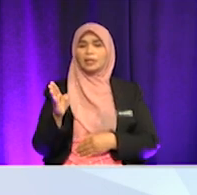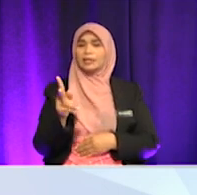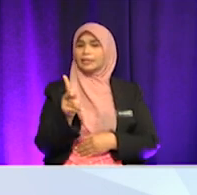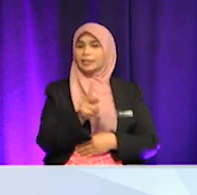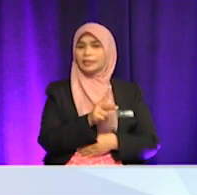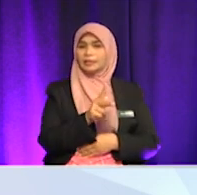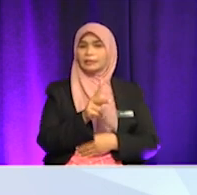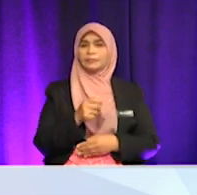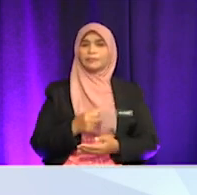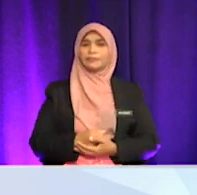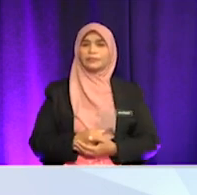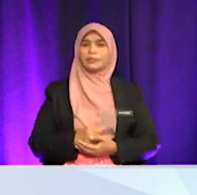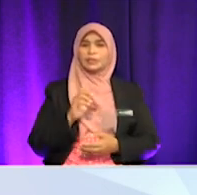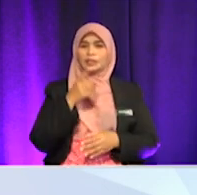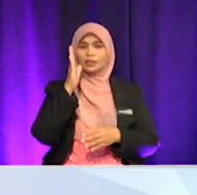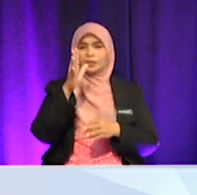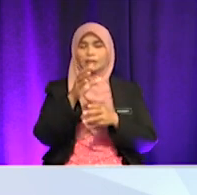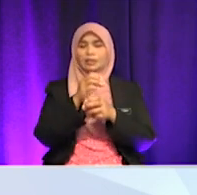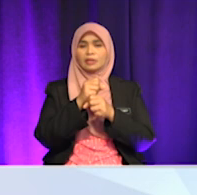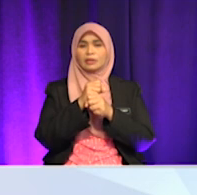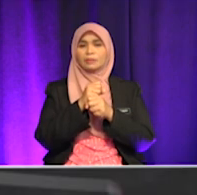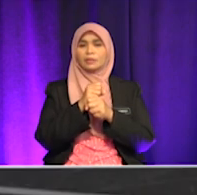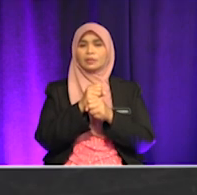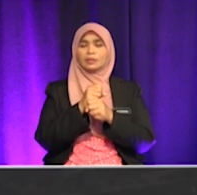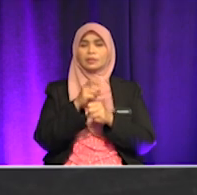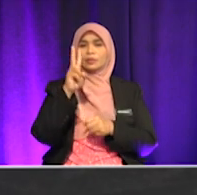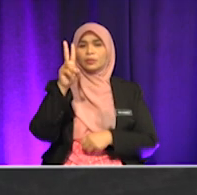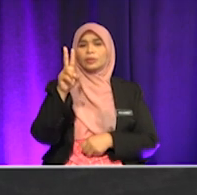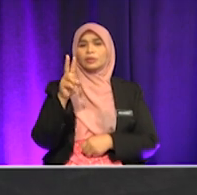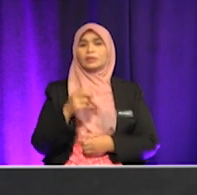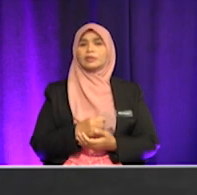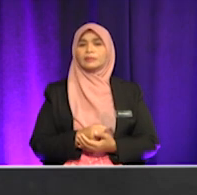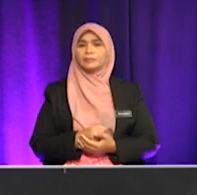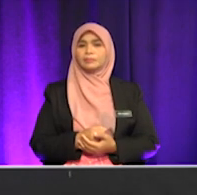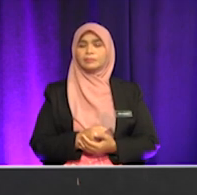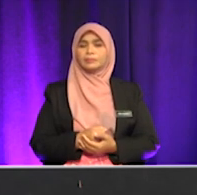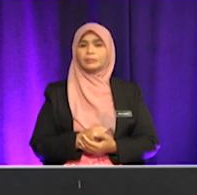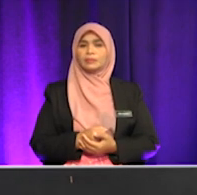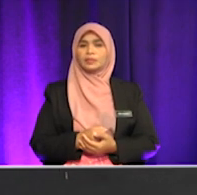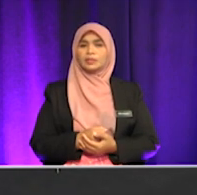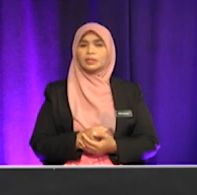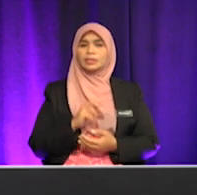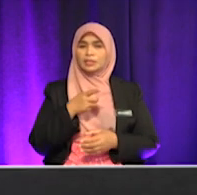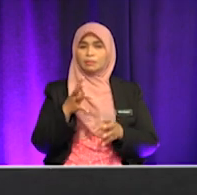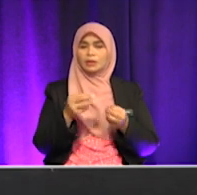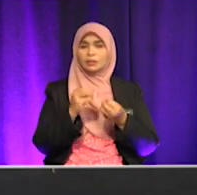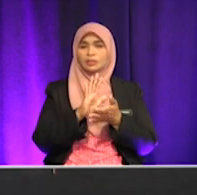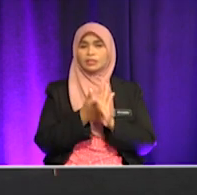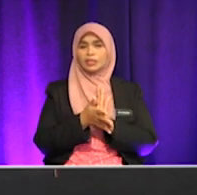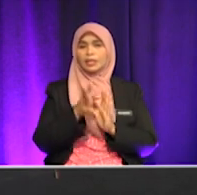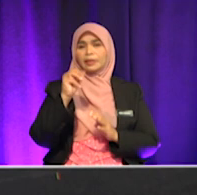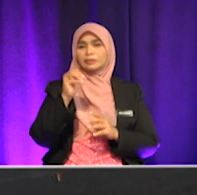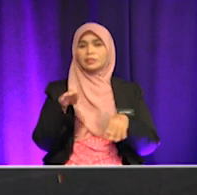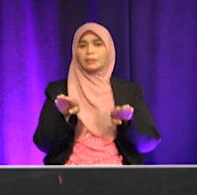kiri. Okey, kita akan dapat 2AM bersamaan dengan 5. Maka kita nak jadikan M sebagai perkara